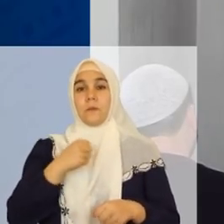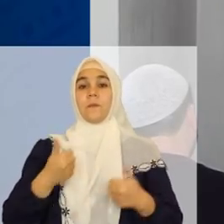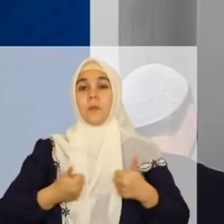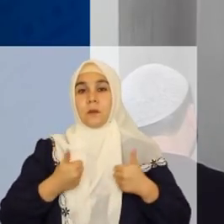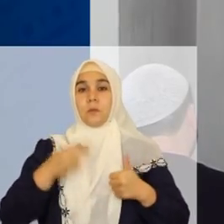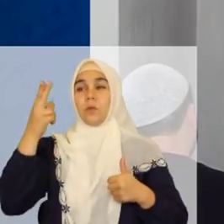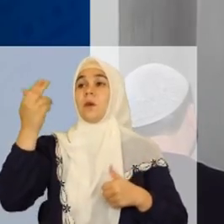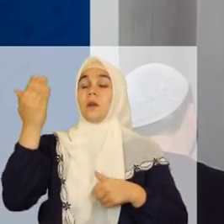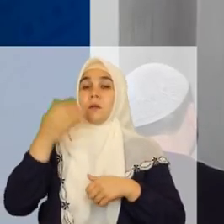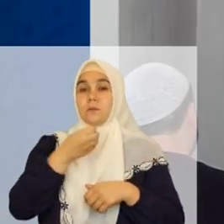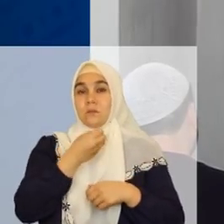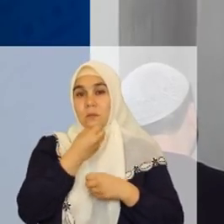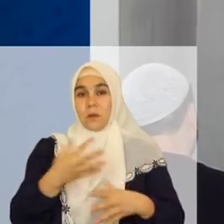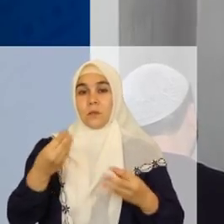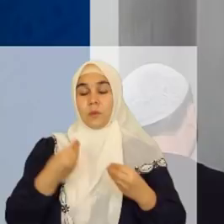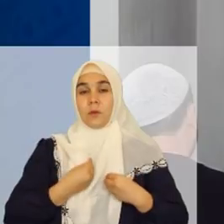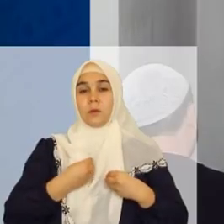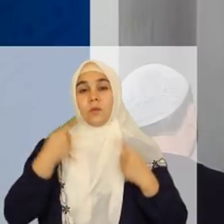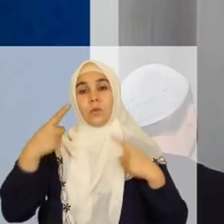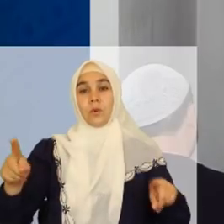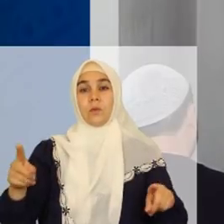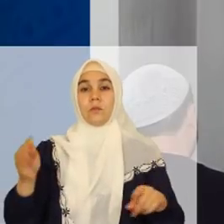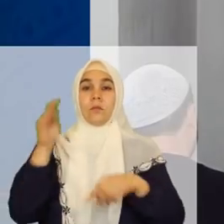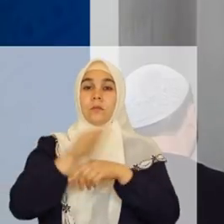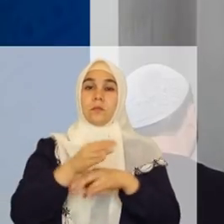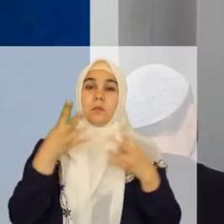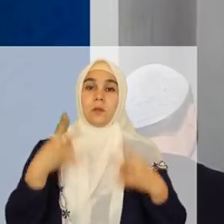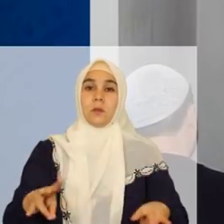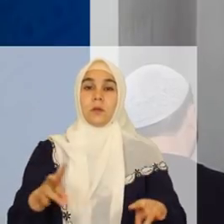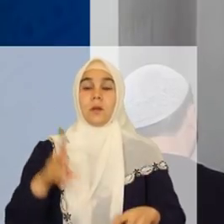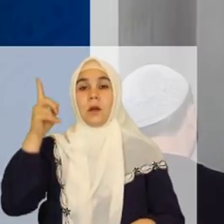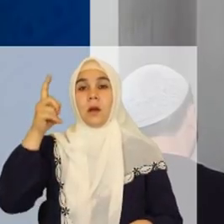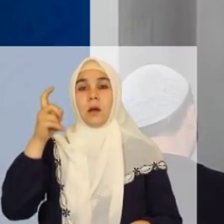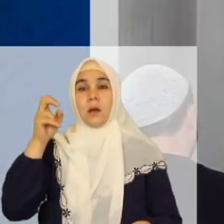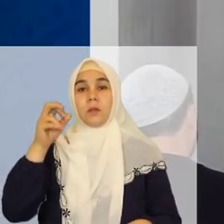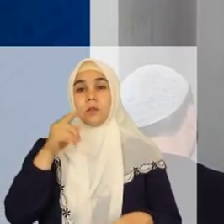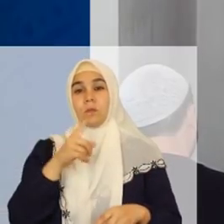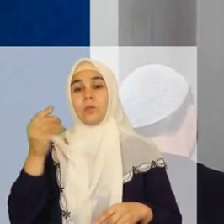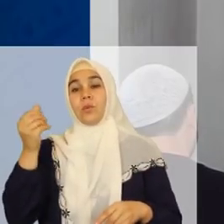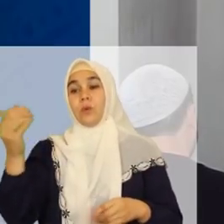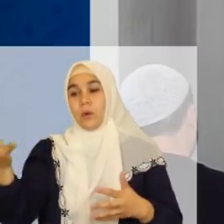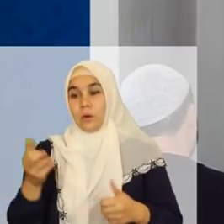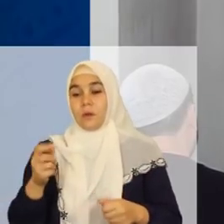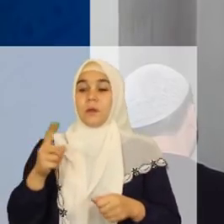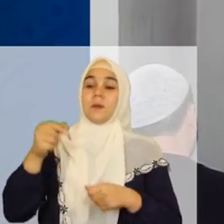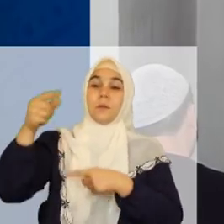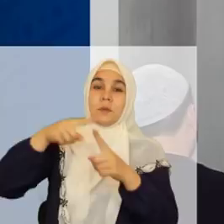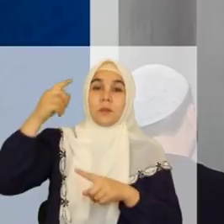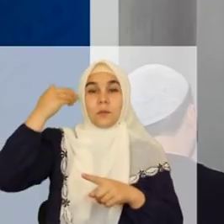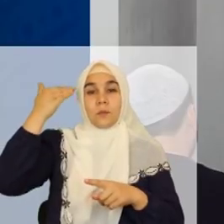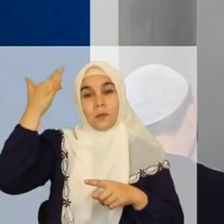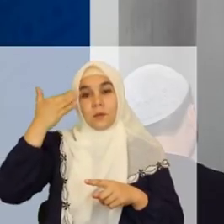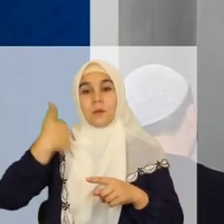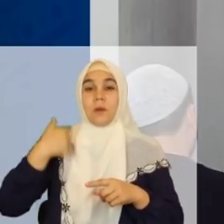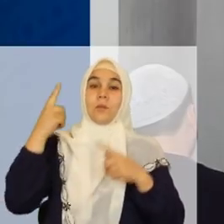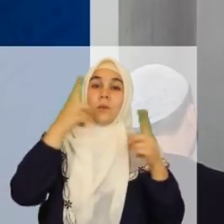uchun haj qilyapman deydi. Oraga boshqa narsani qo'shmaydi. Azgina bir narsa olsam, uni u yerda pullasam, yo'lning xarajatini